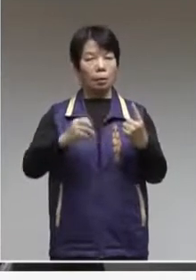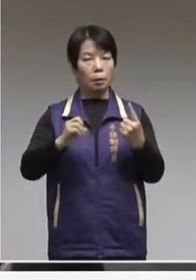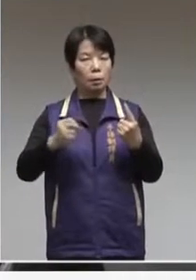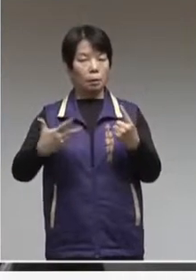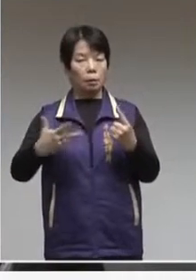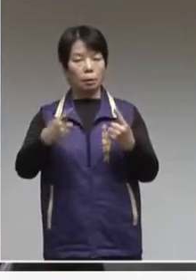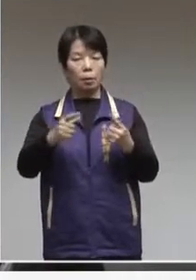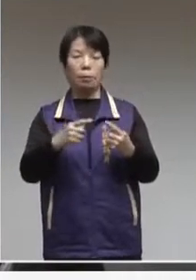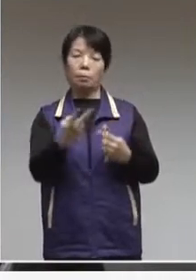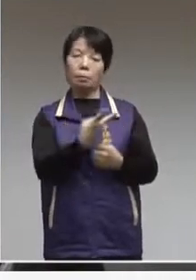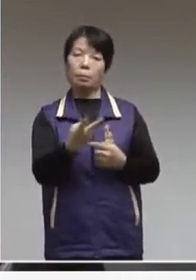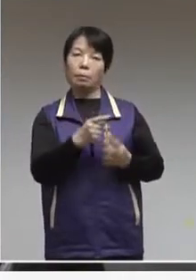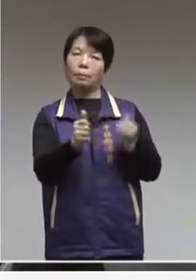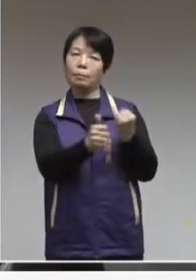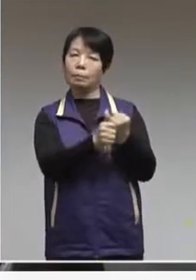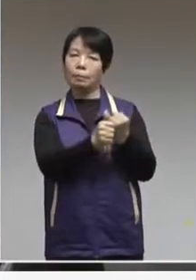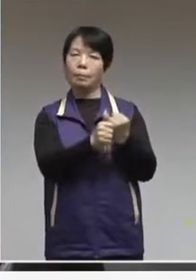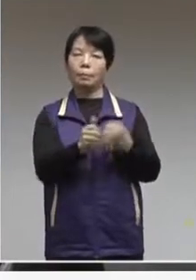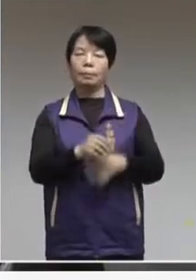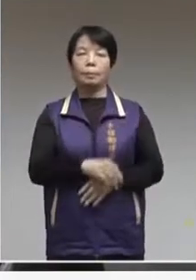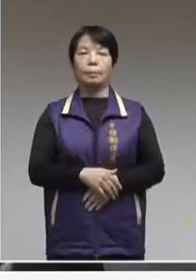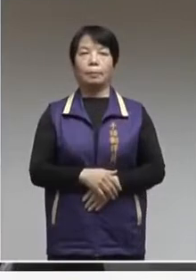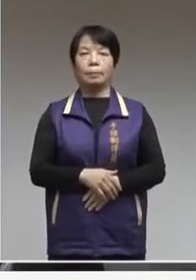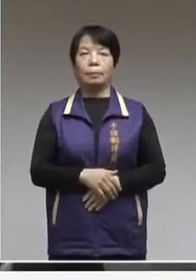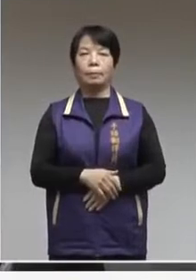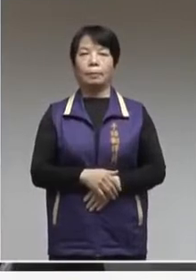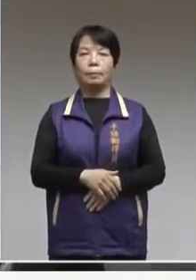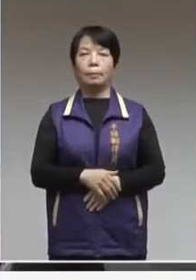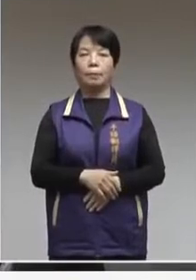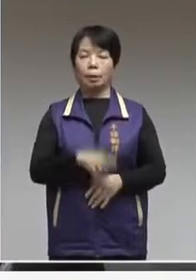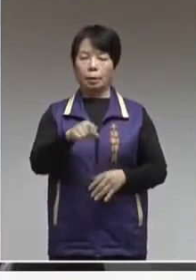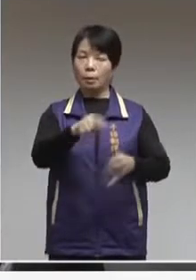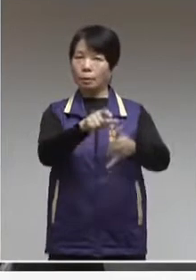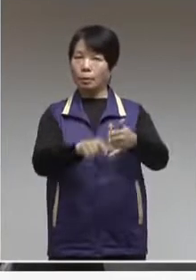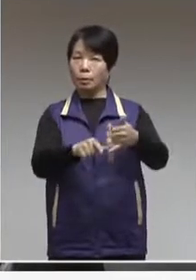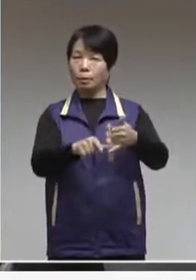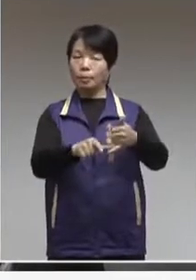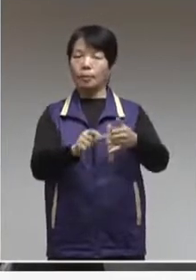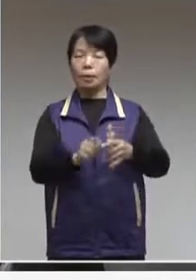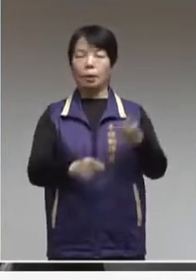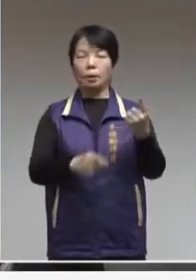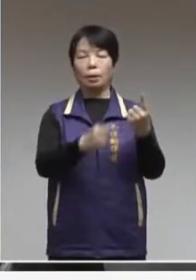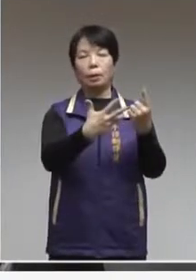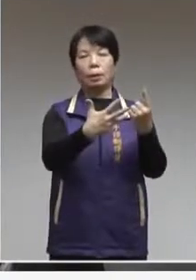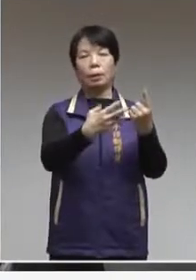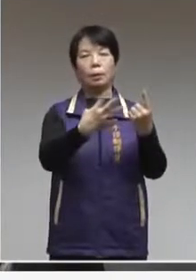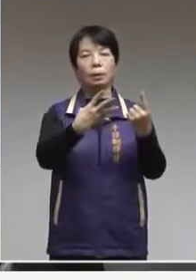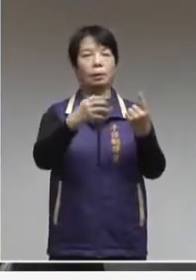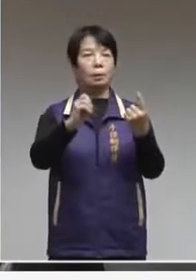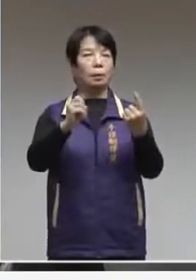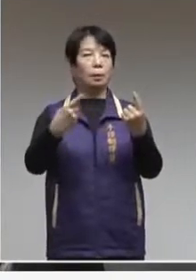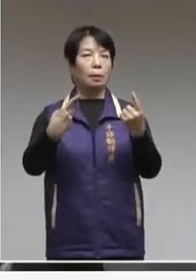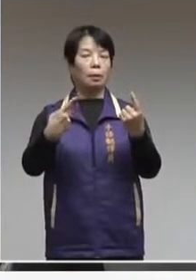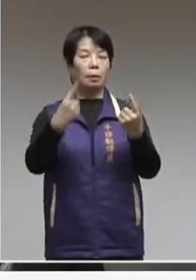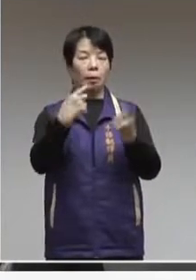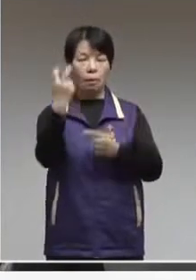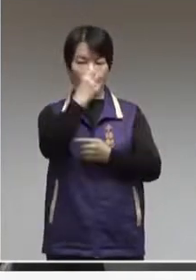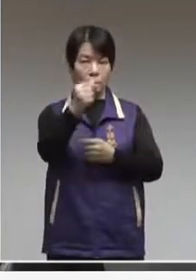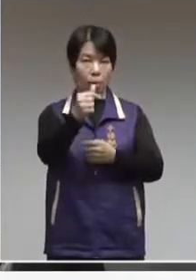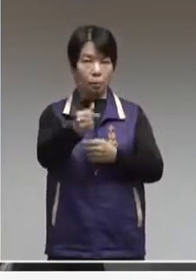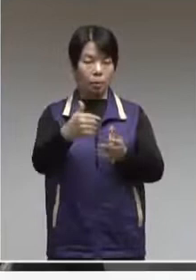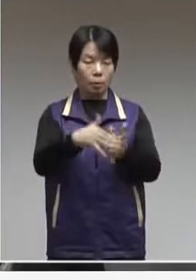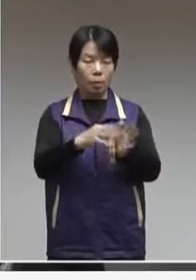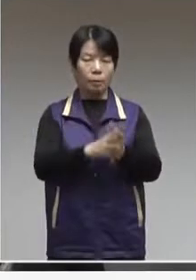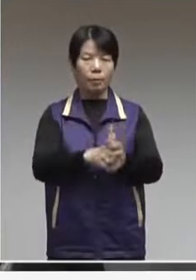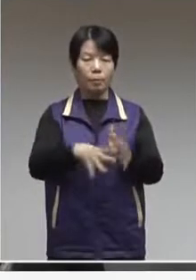是说他的妻子了哈。那这个个案呢是在18401确诊之后被